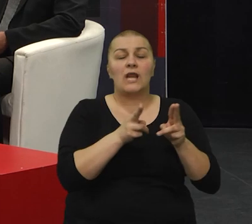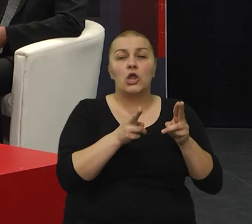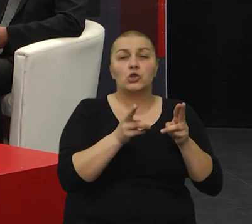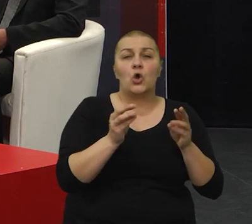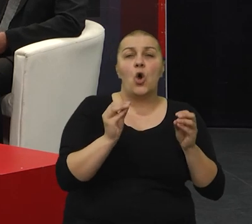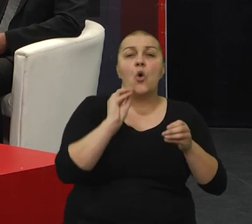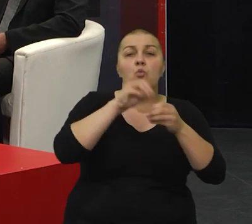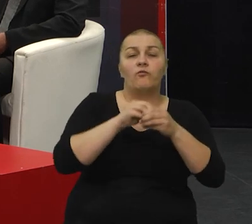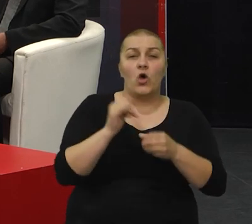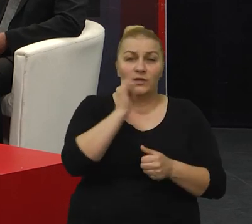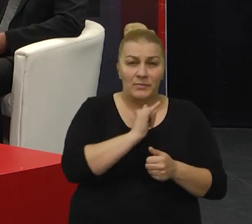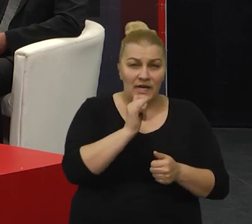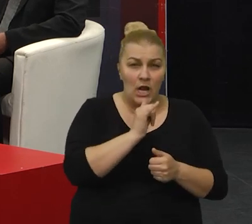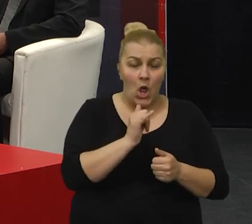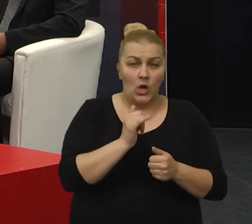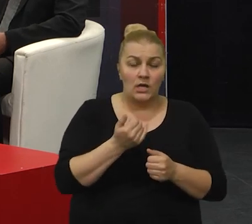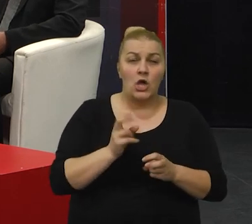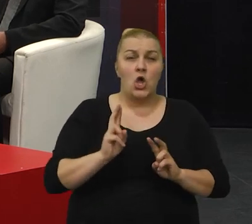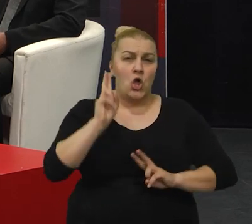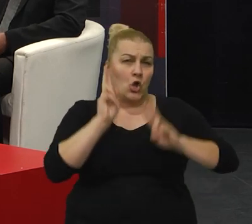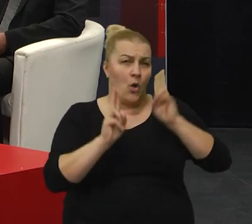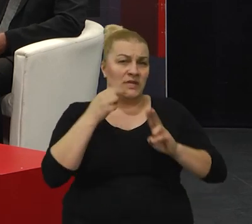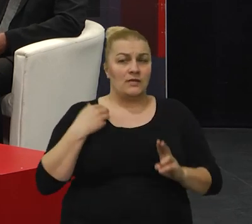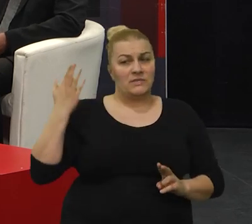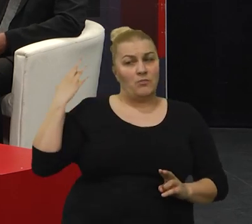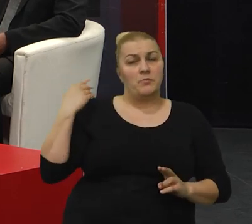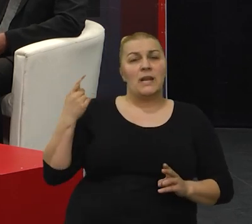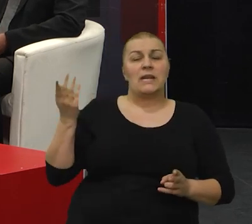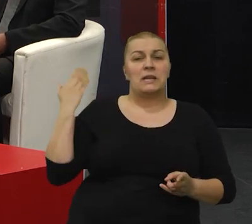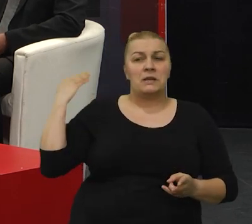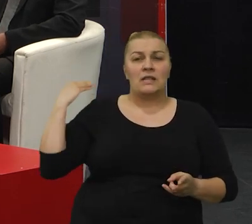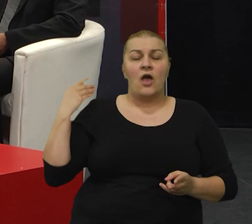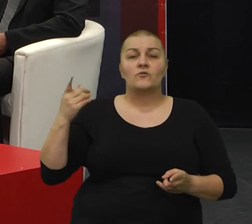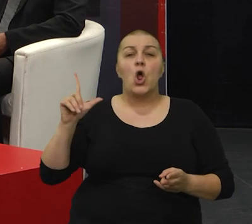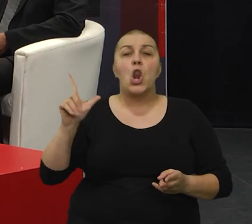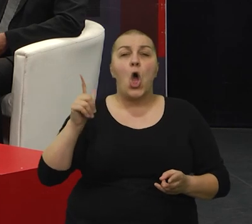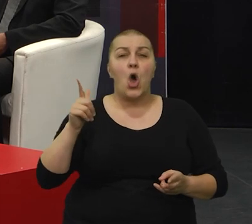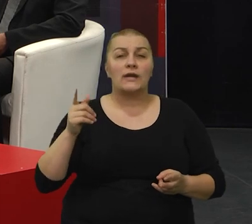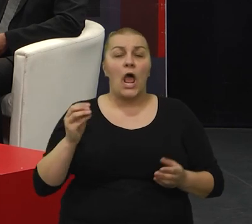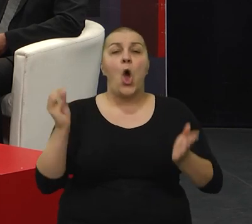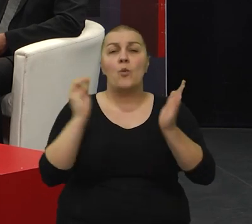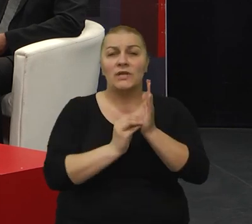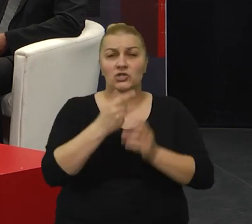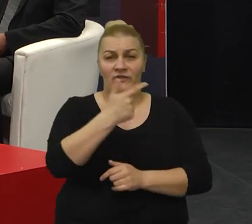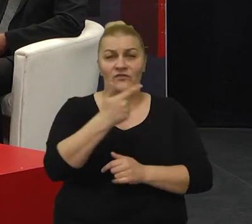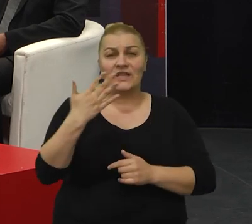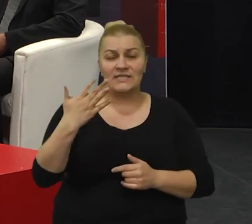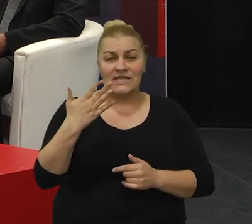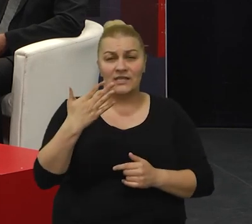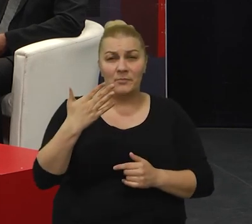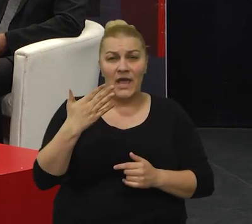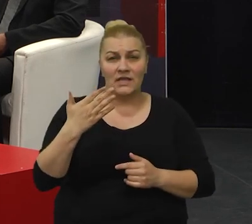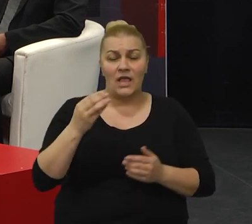prilog, komentar. Nedavno smo bili zajedno u Lori, na obilježavanju 25.